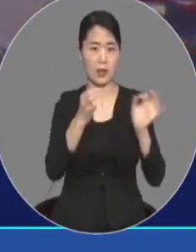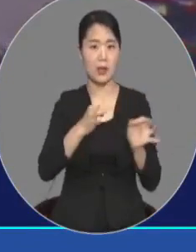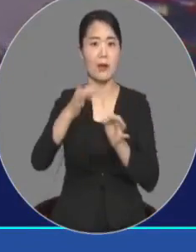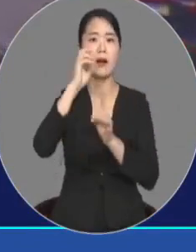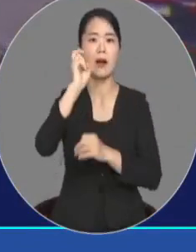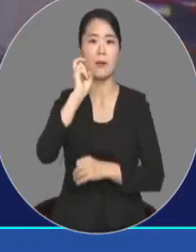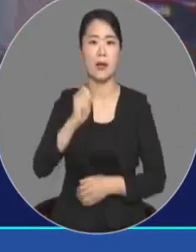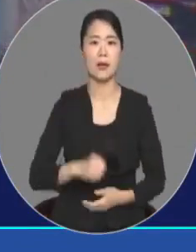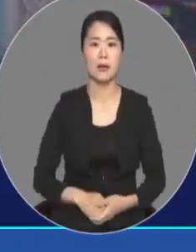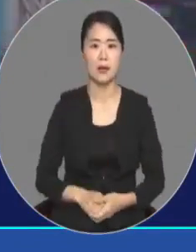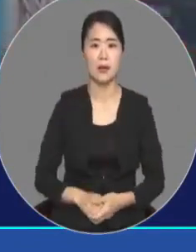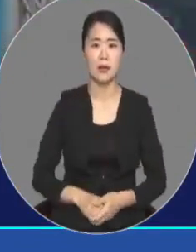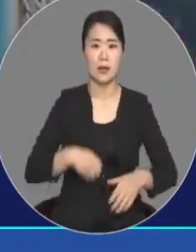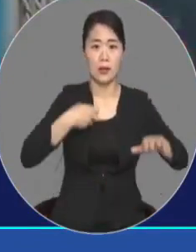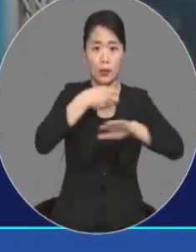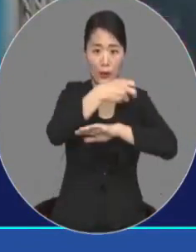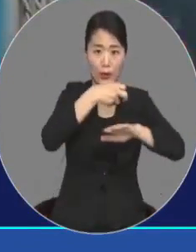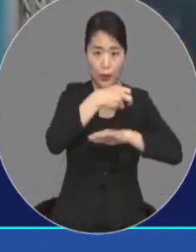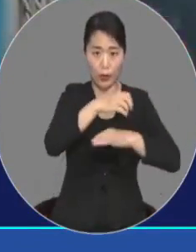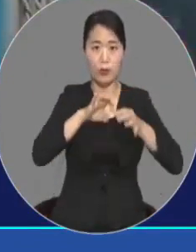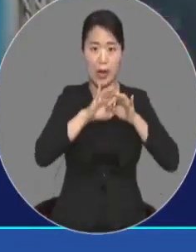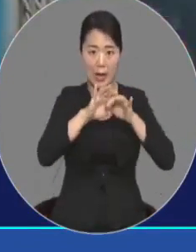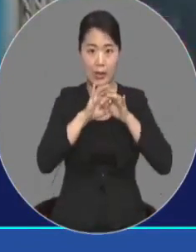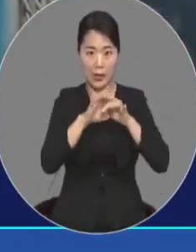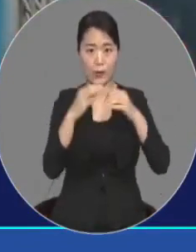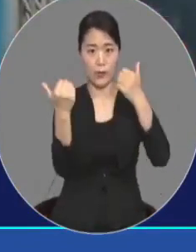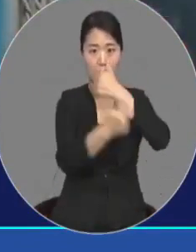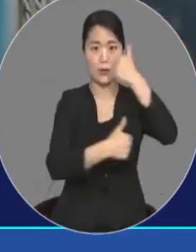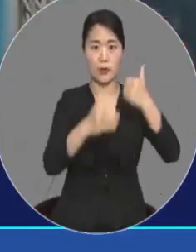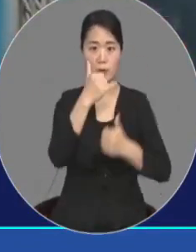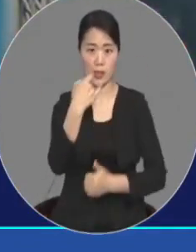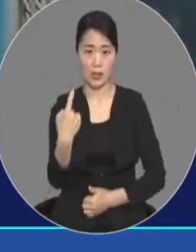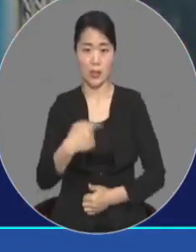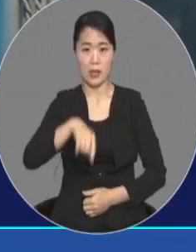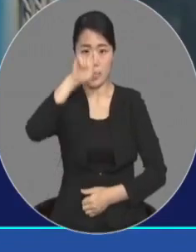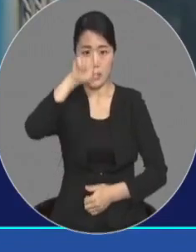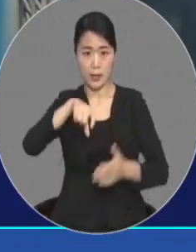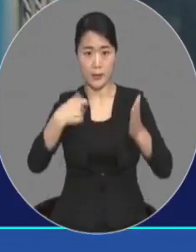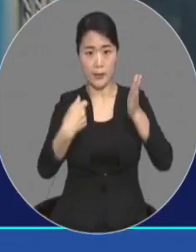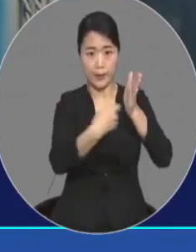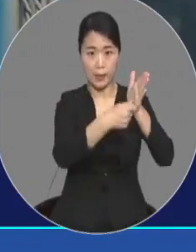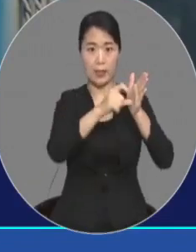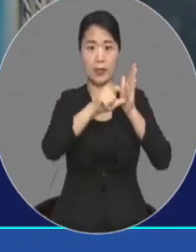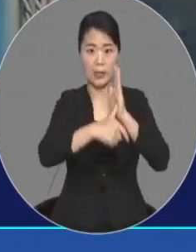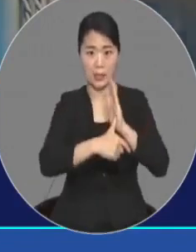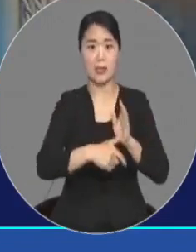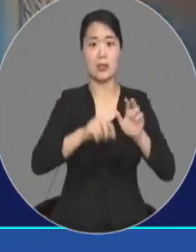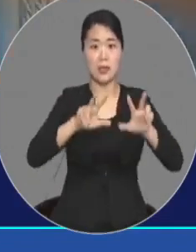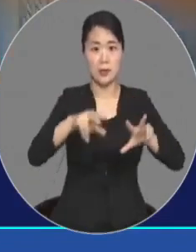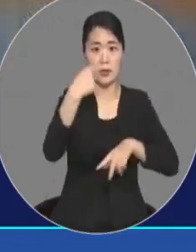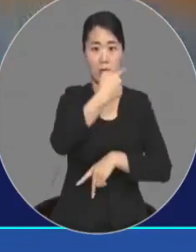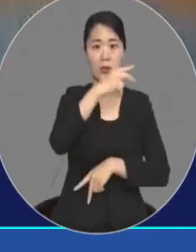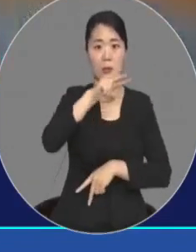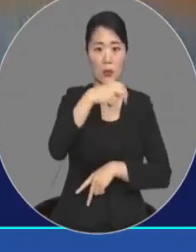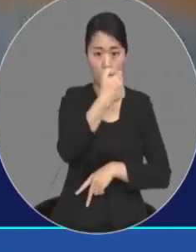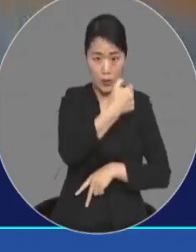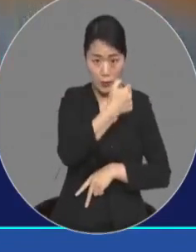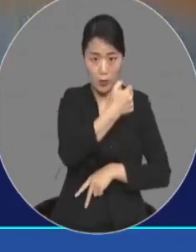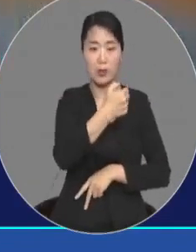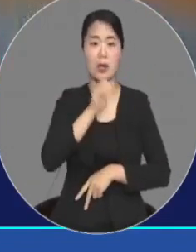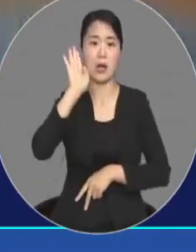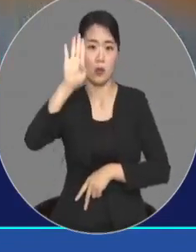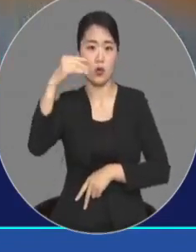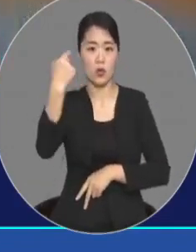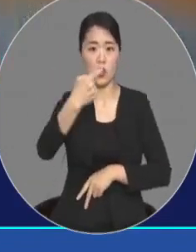울산시 대중교통대선위원회가 시내버스 요금을 교통카드 기준 현행 1,250원에서 250원 올린